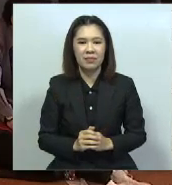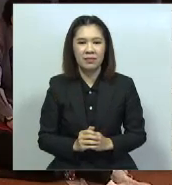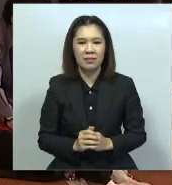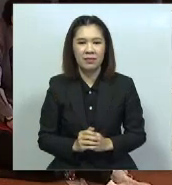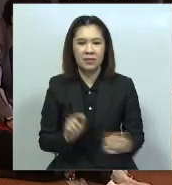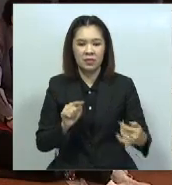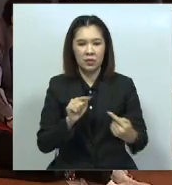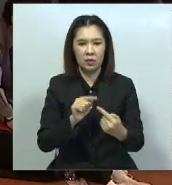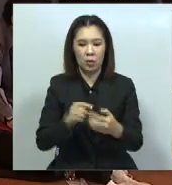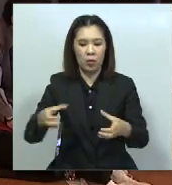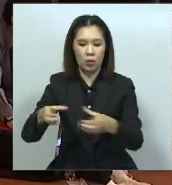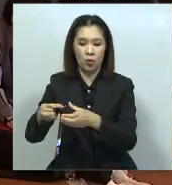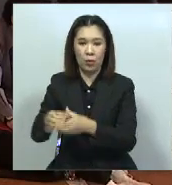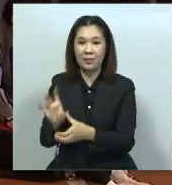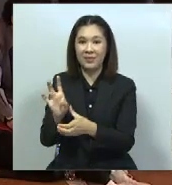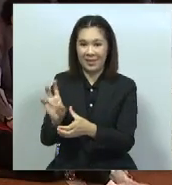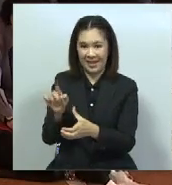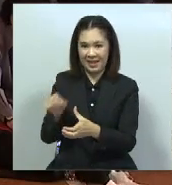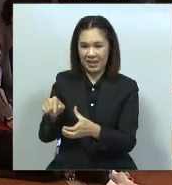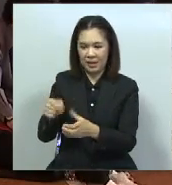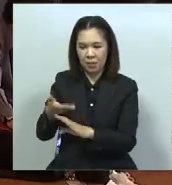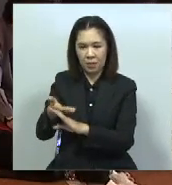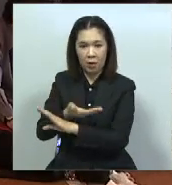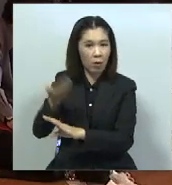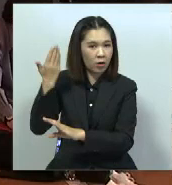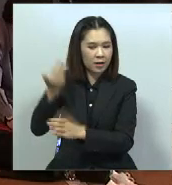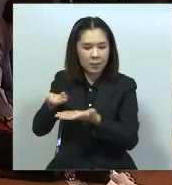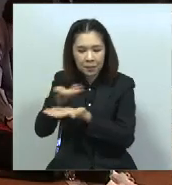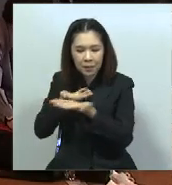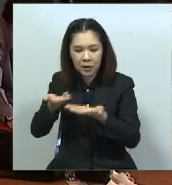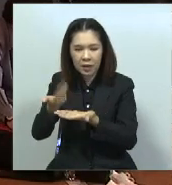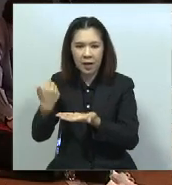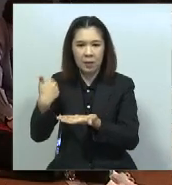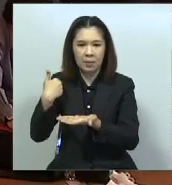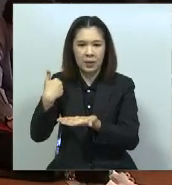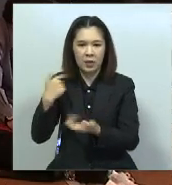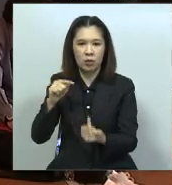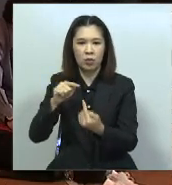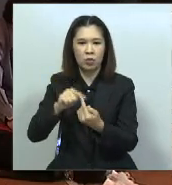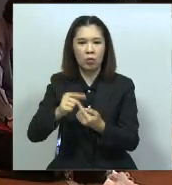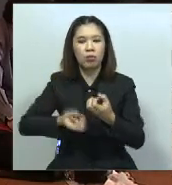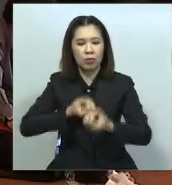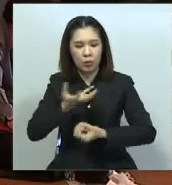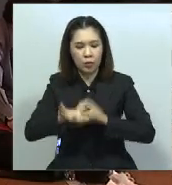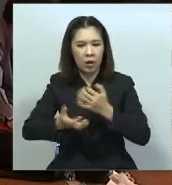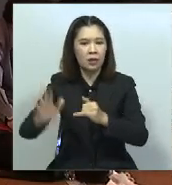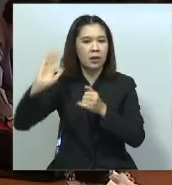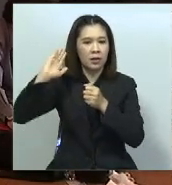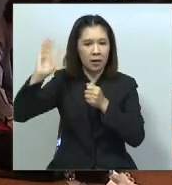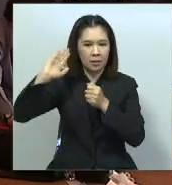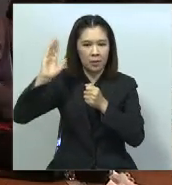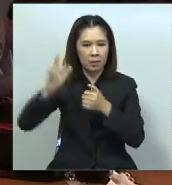รคเพื่อไทยและ7พรรคที่มีการหารือกันก่อนหน้านี้มีส.ส.แสดงตนว่าจะอภิปรายเรื่องของคุณสมบัติ